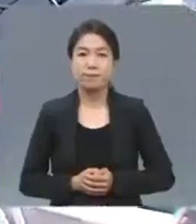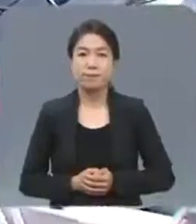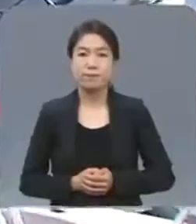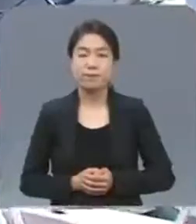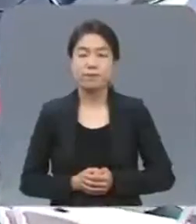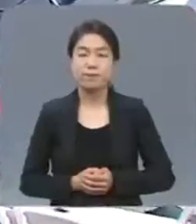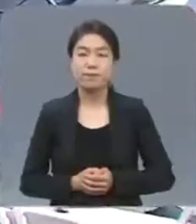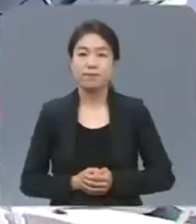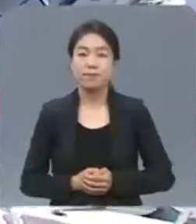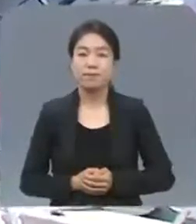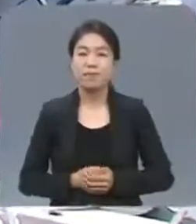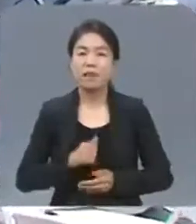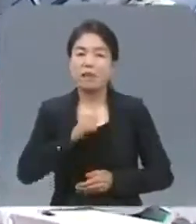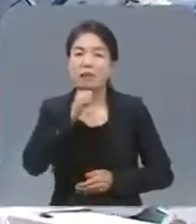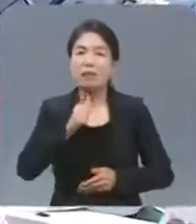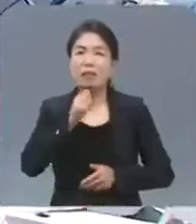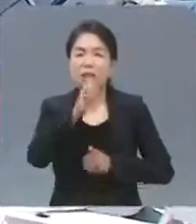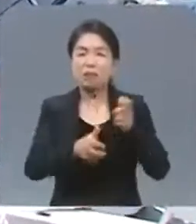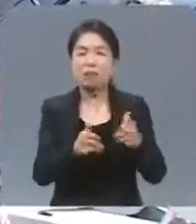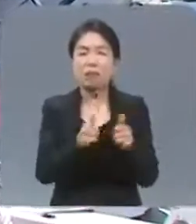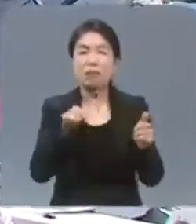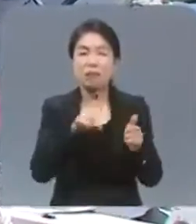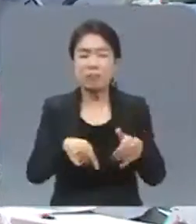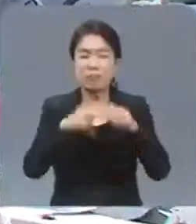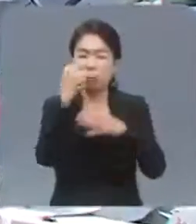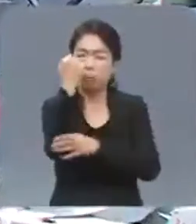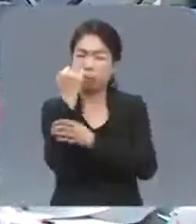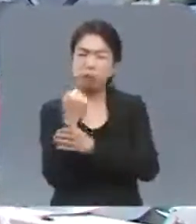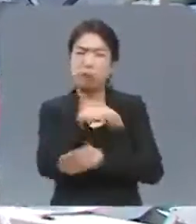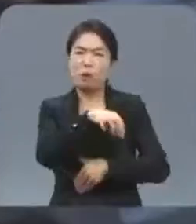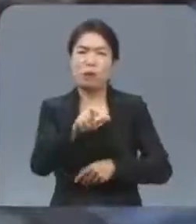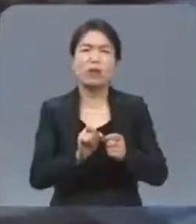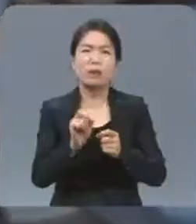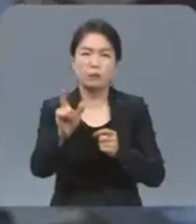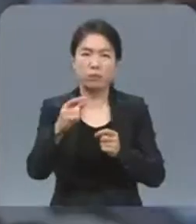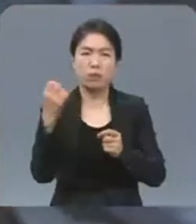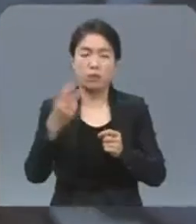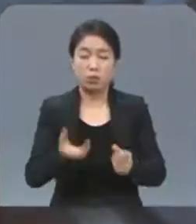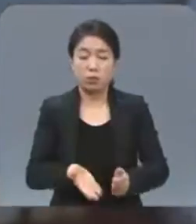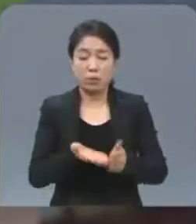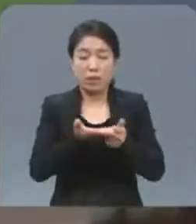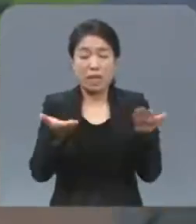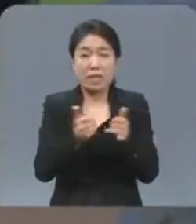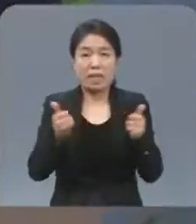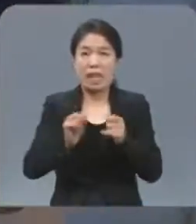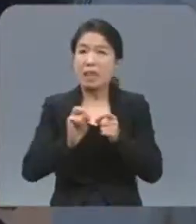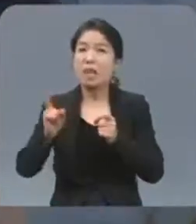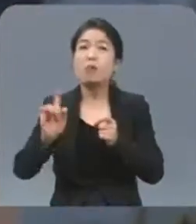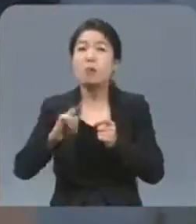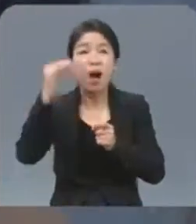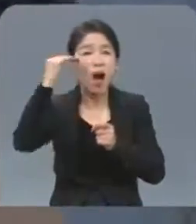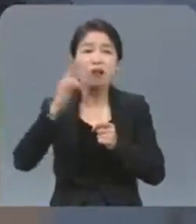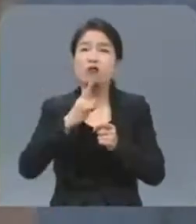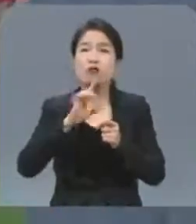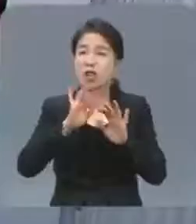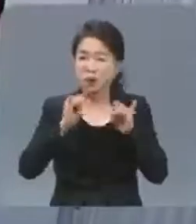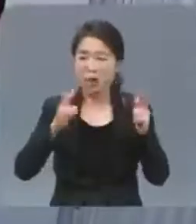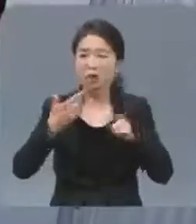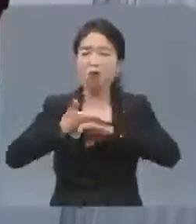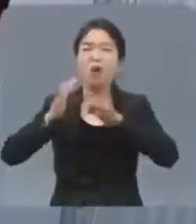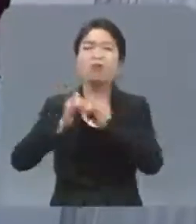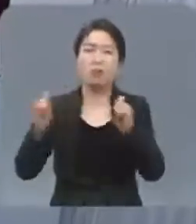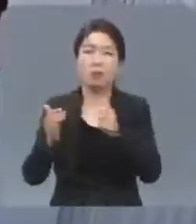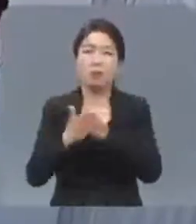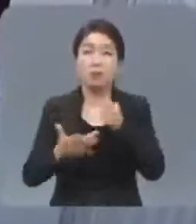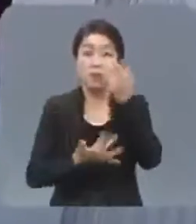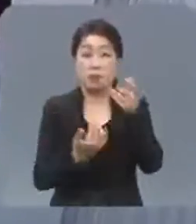그런 부분. 영세 사업자의 경우 시설이 노후화한 곳이 많고 양식장 종사자 대부분도 외국인이어서 화재